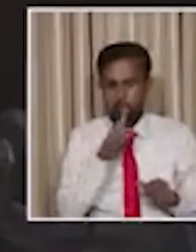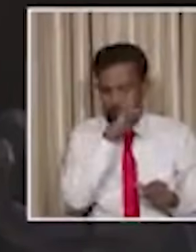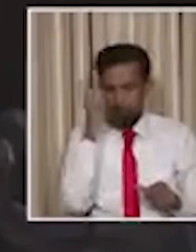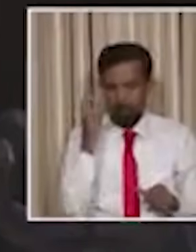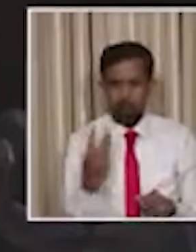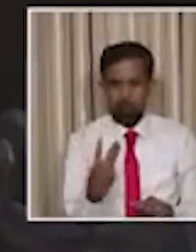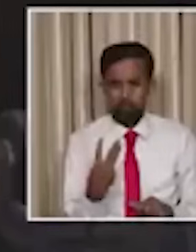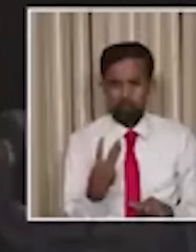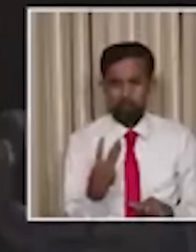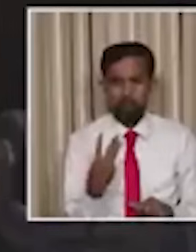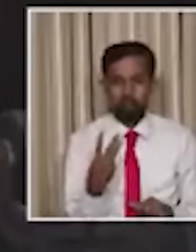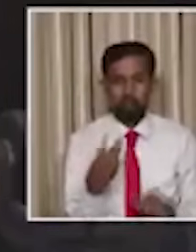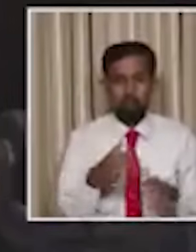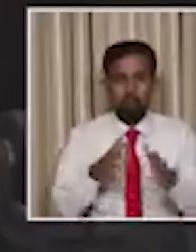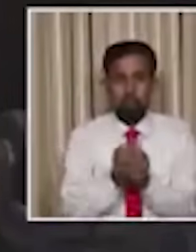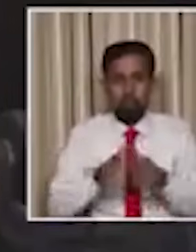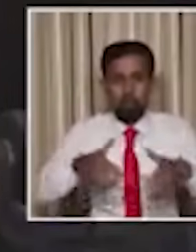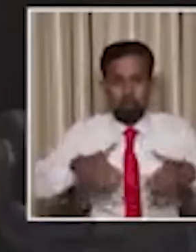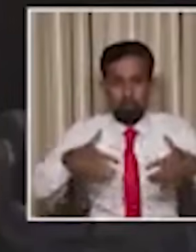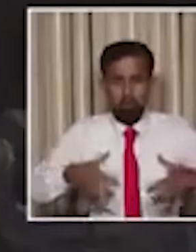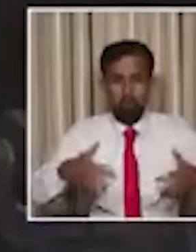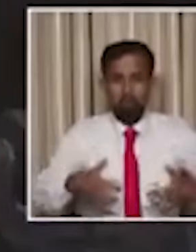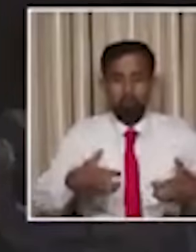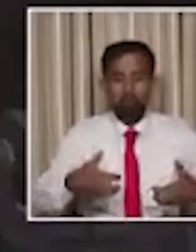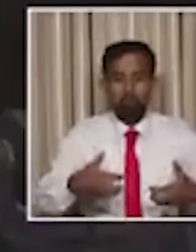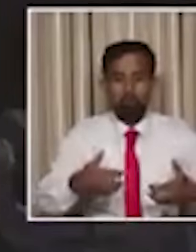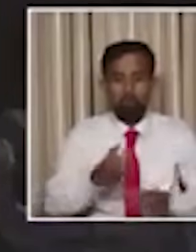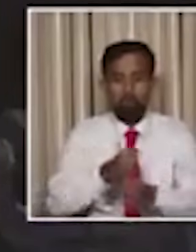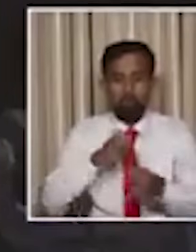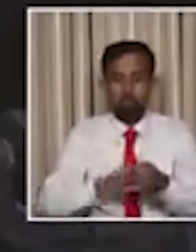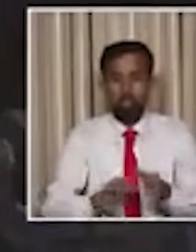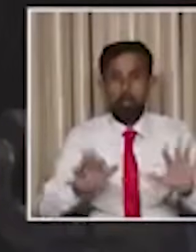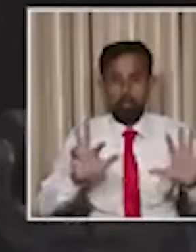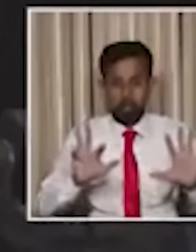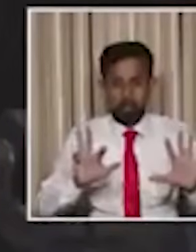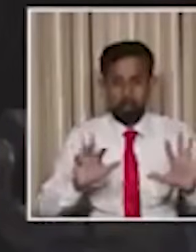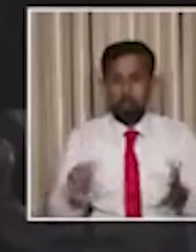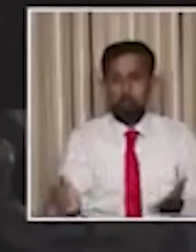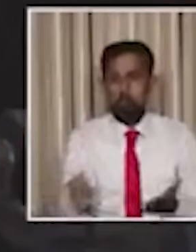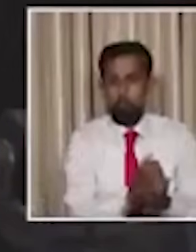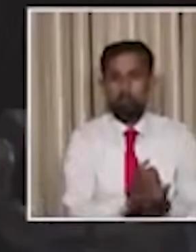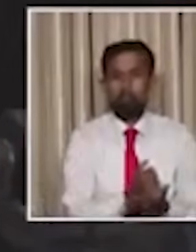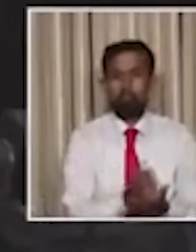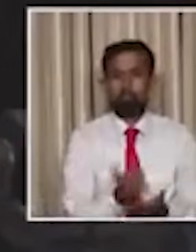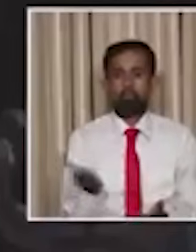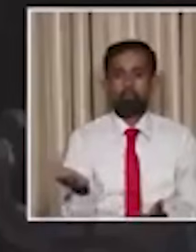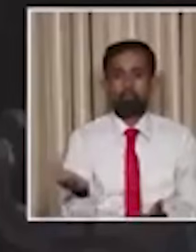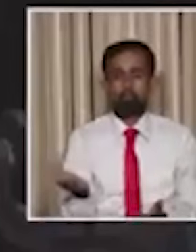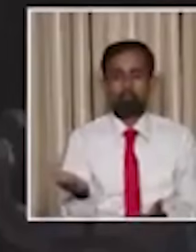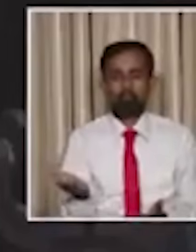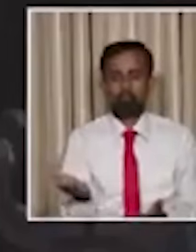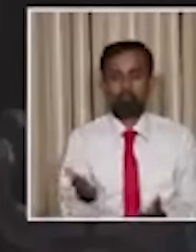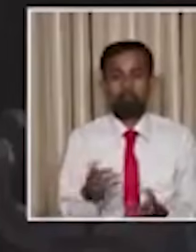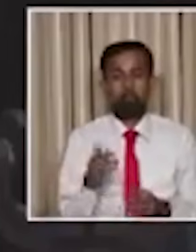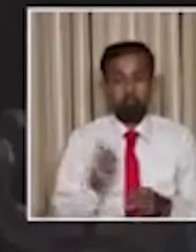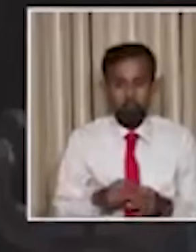அகழ்வு அனுமதி வழங்கப்பட்டிருக்கின்ற காரணத்தினாலே 9 கிராமங்கள் பாரிய வெள்ள அழிவை சந்திக்கக்கூடிய ஆபத்து ஏற்பட்டிருக்கின்றது. 13,000 மக்கள்